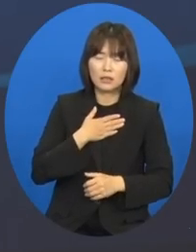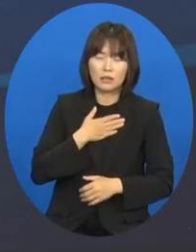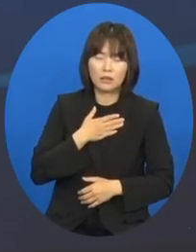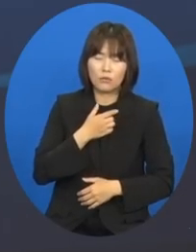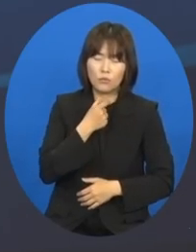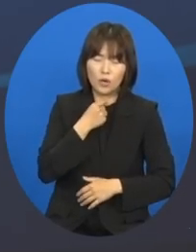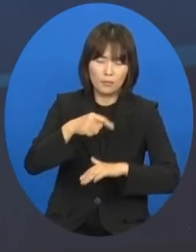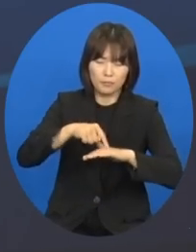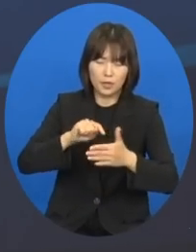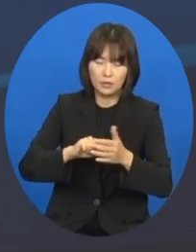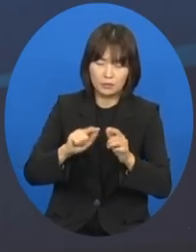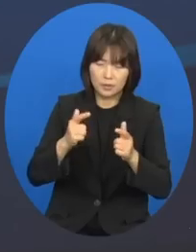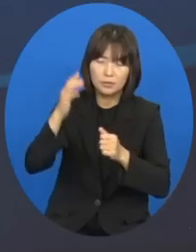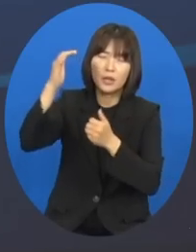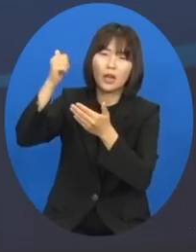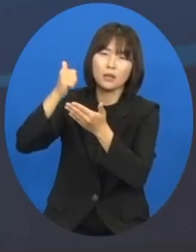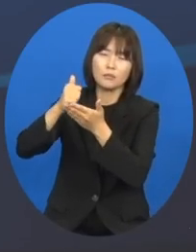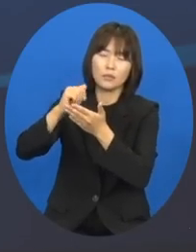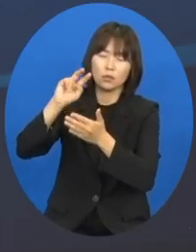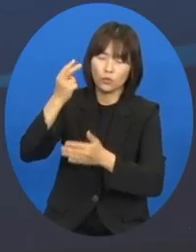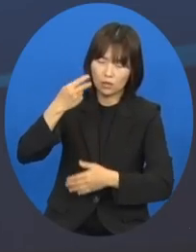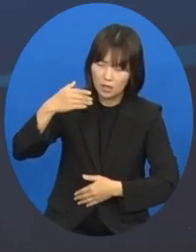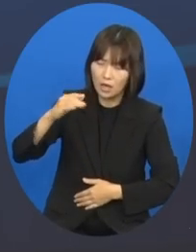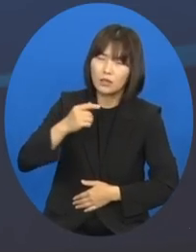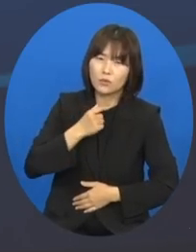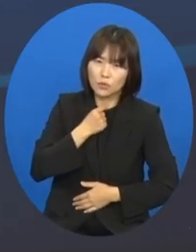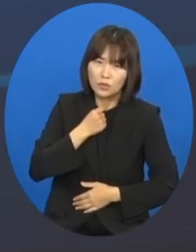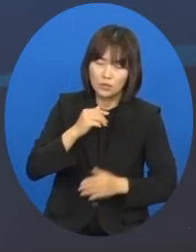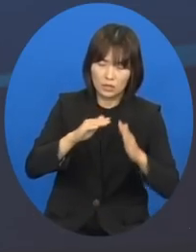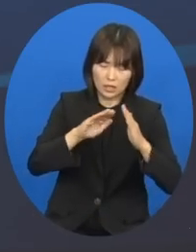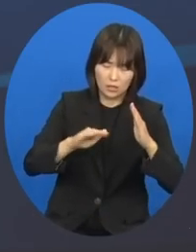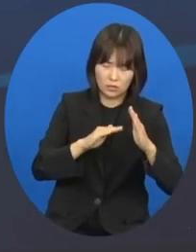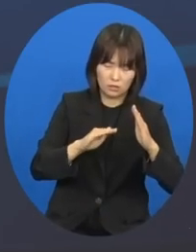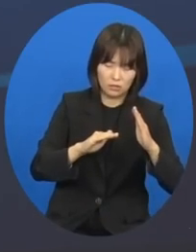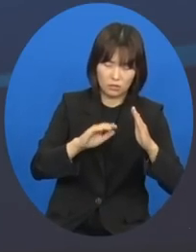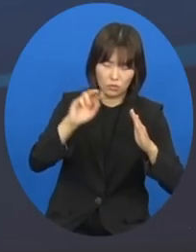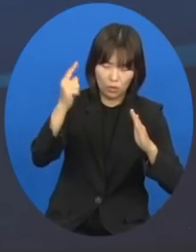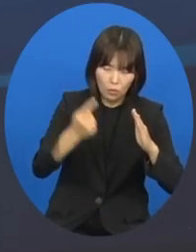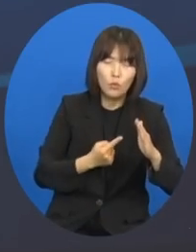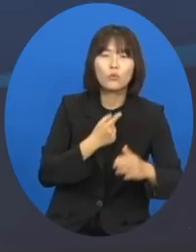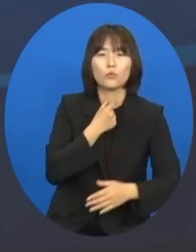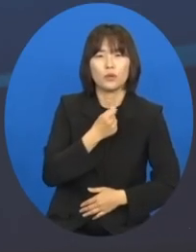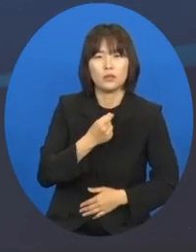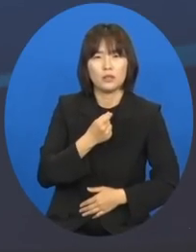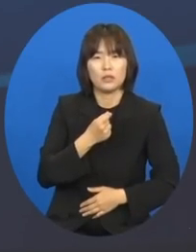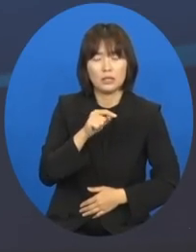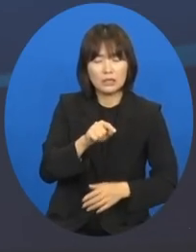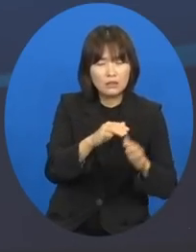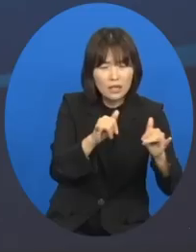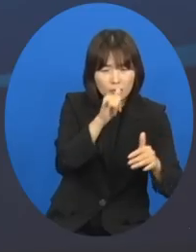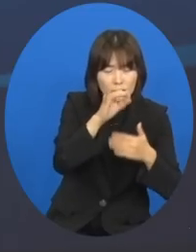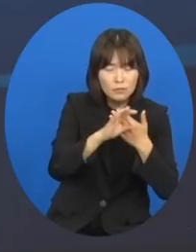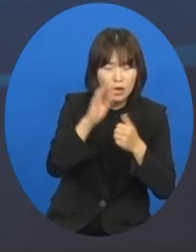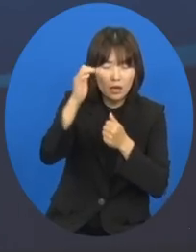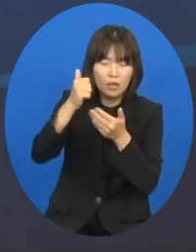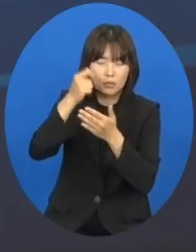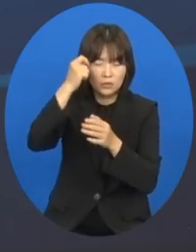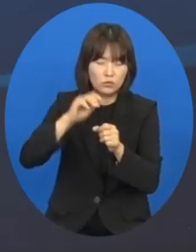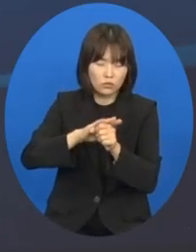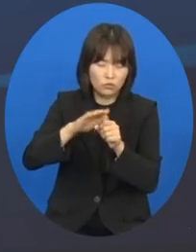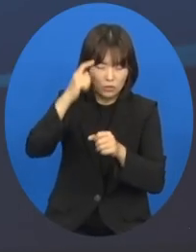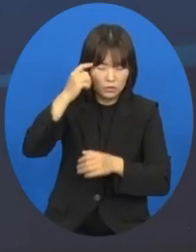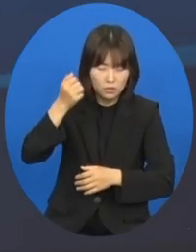하나님께로 돌아가기를 원하고 가정으로 돌아가기를 원합니다 그런 사람들이 있다면 하나님께서 긍휼히 여겨 주시고